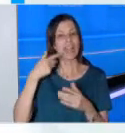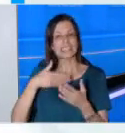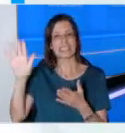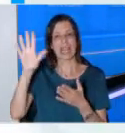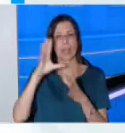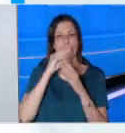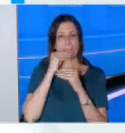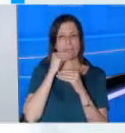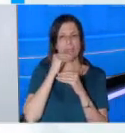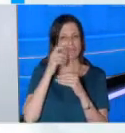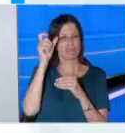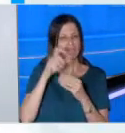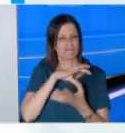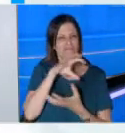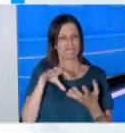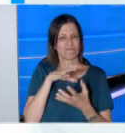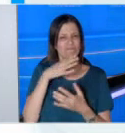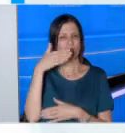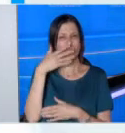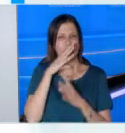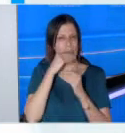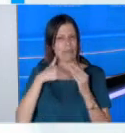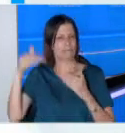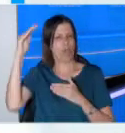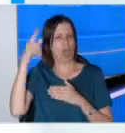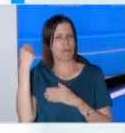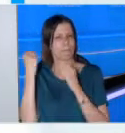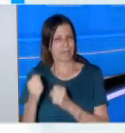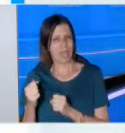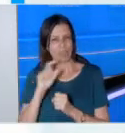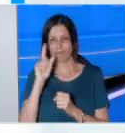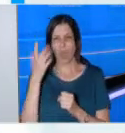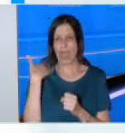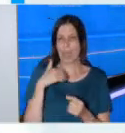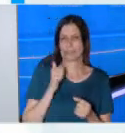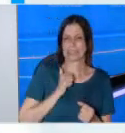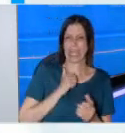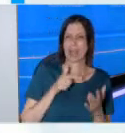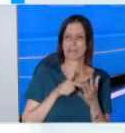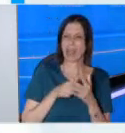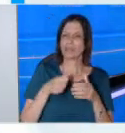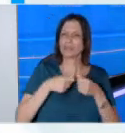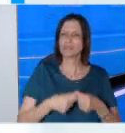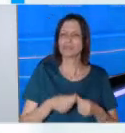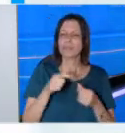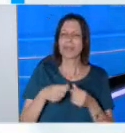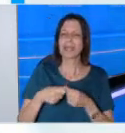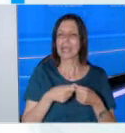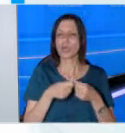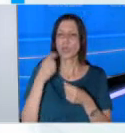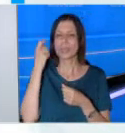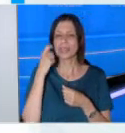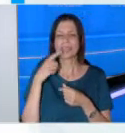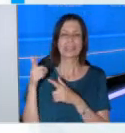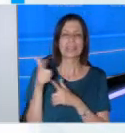מדובר בפירומן, הלאומן שמדבר גבוה על ביטחון, אבל לא שירת בצה"ל בגלל חברותו בארגון טרור. אני אומר